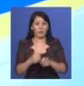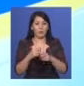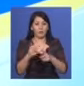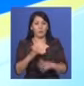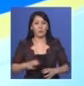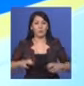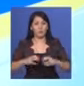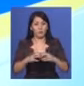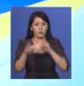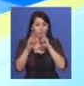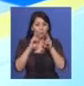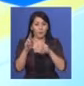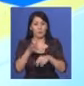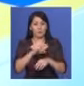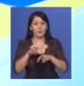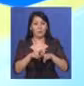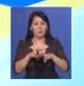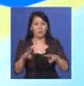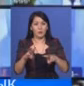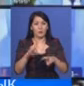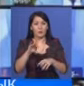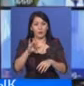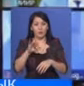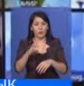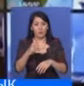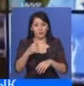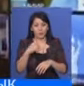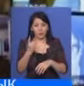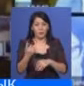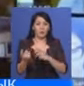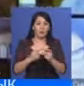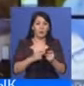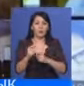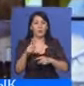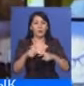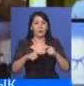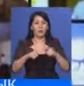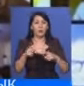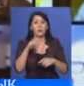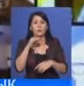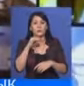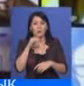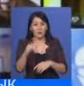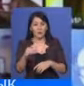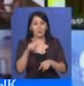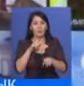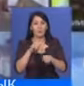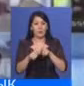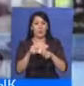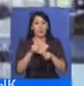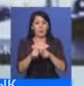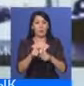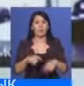жөніндегі кеңестің отырысын өткізген премьер-министрдің орынбасары Ералы Тоғжанов осылай деді. Жетекші отандық ғалымдар